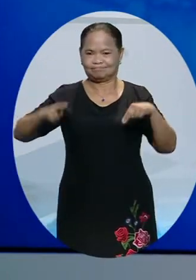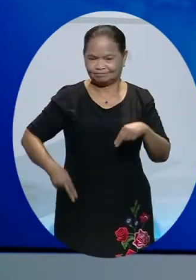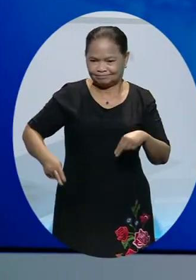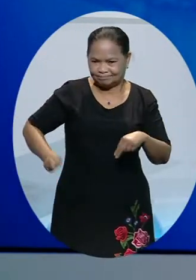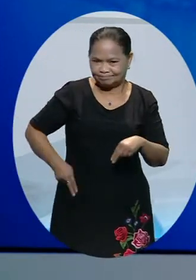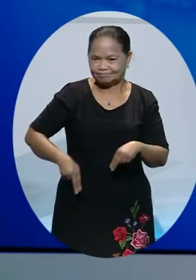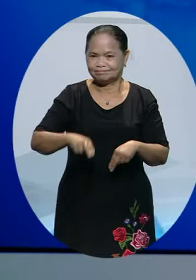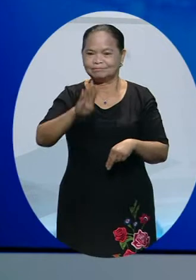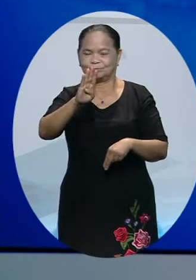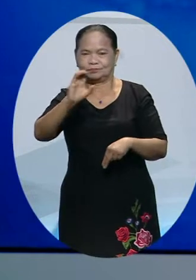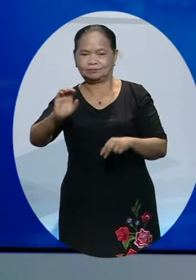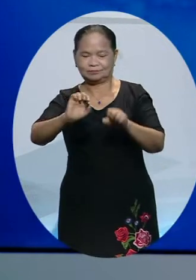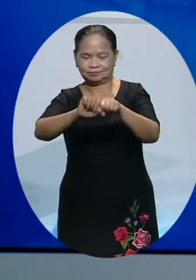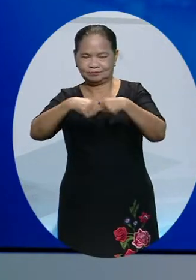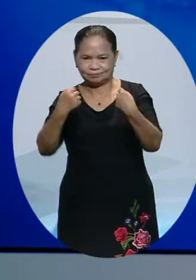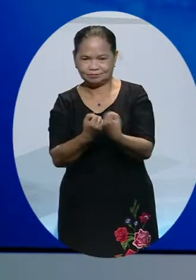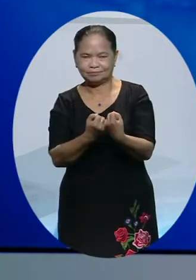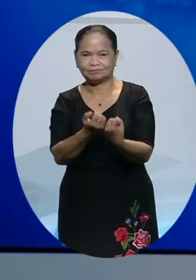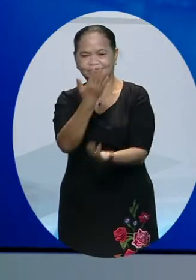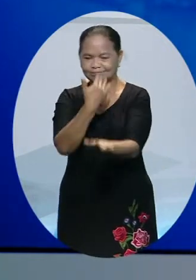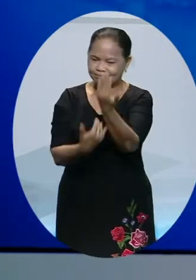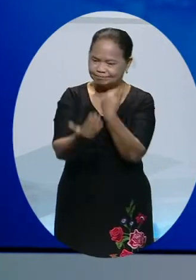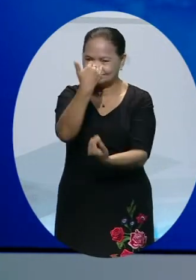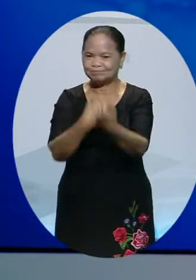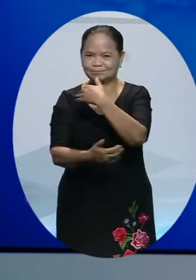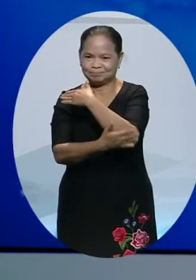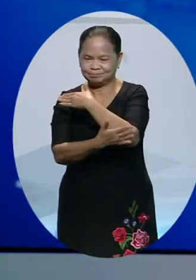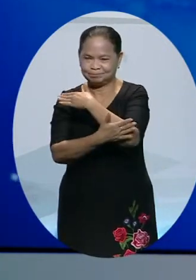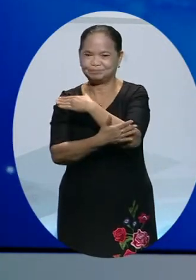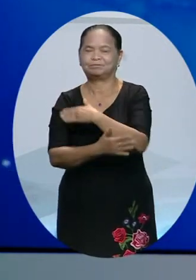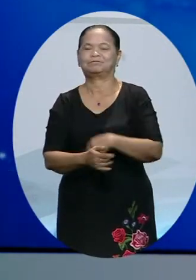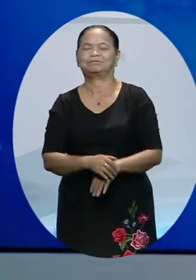thành phố Hồ Chí Minh tổ chức các phương án chữa cháy và cứu nạn cứu hộ.